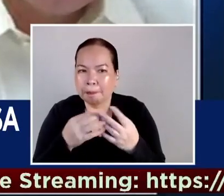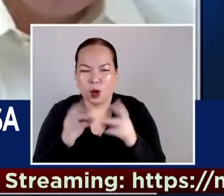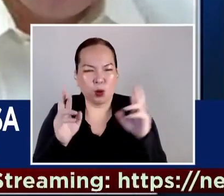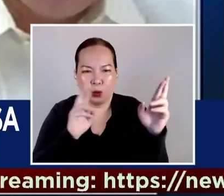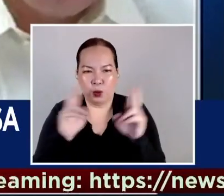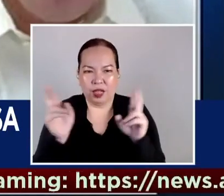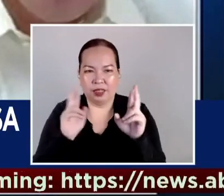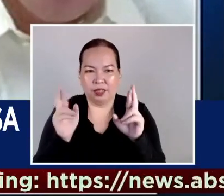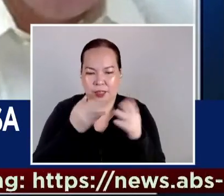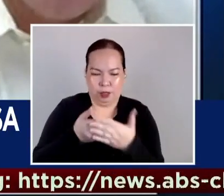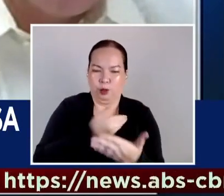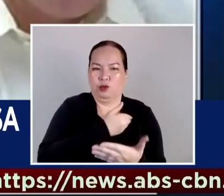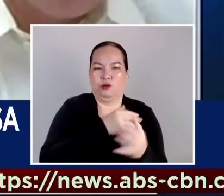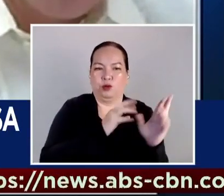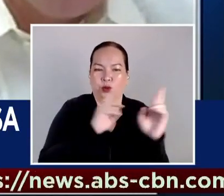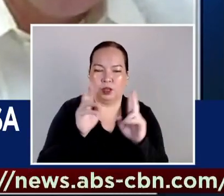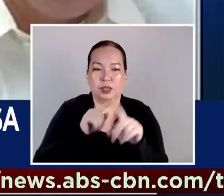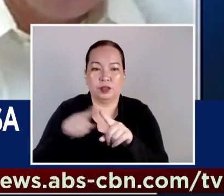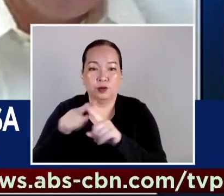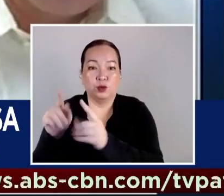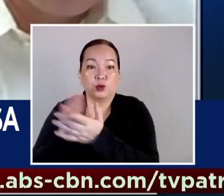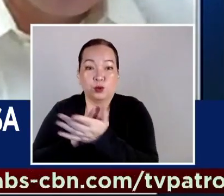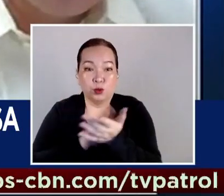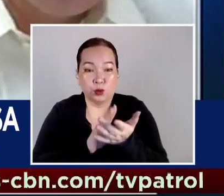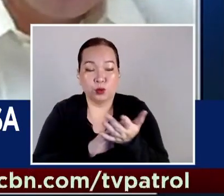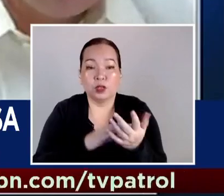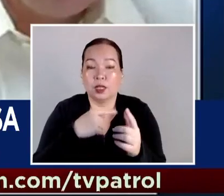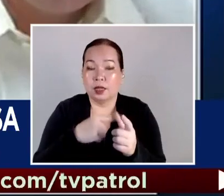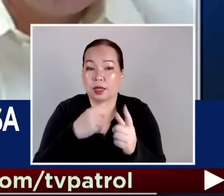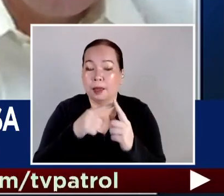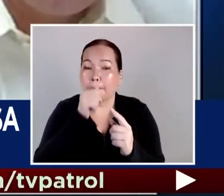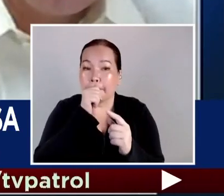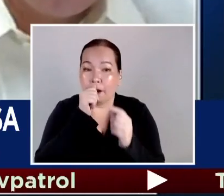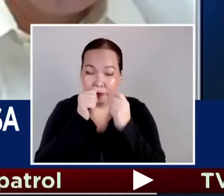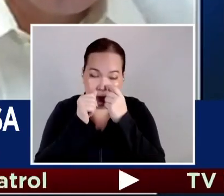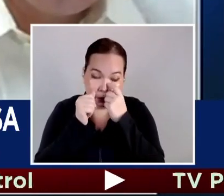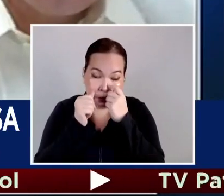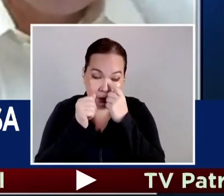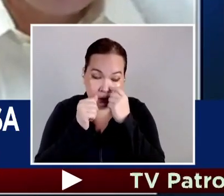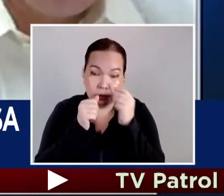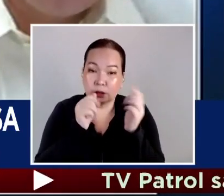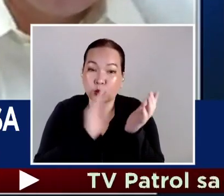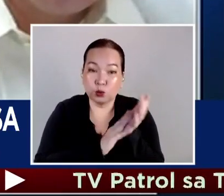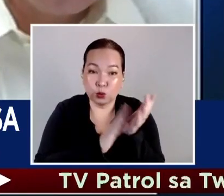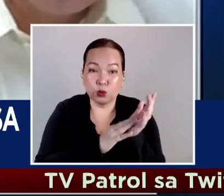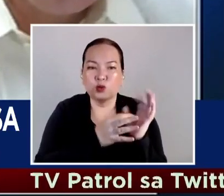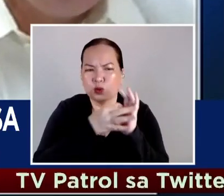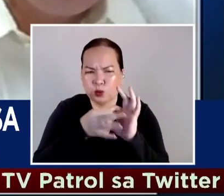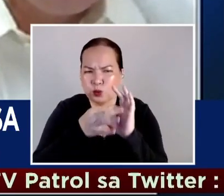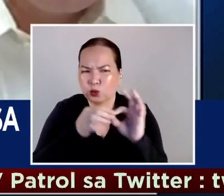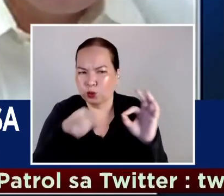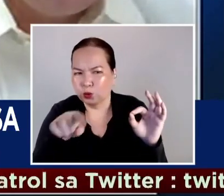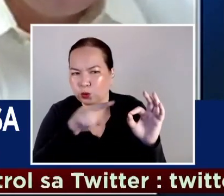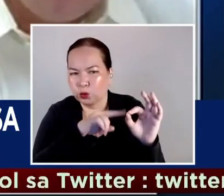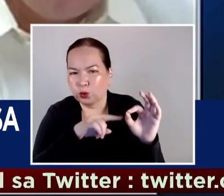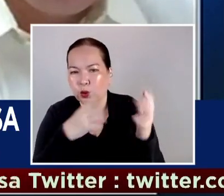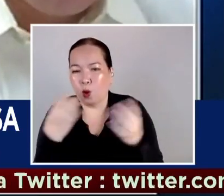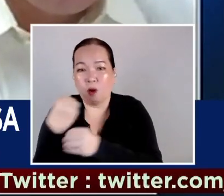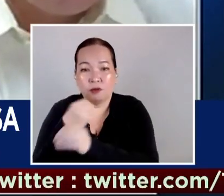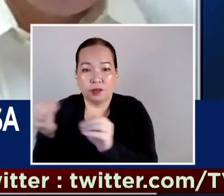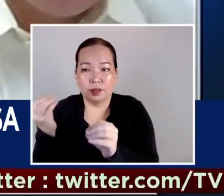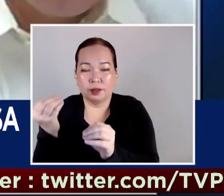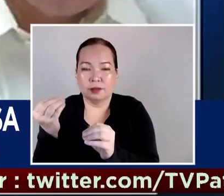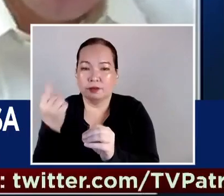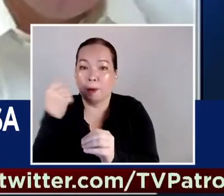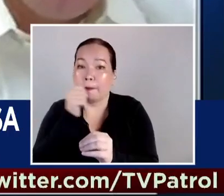mga paaralan. At sa privado naman ay patuloy yung pakipag-ugnayan ng ating private education office